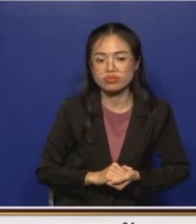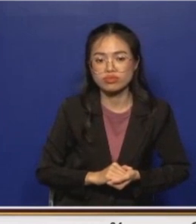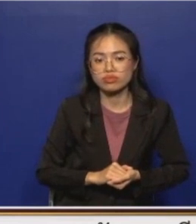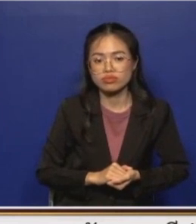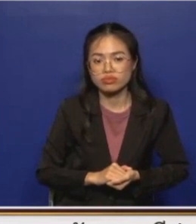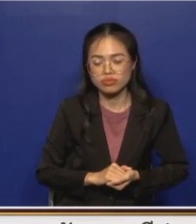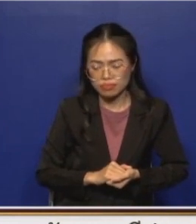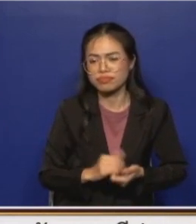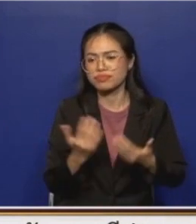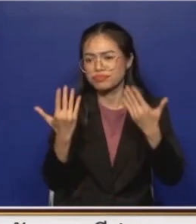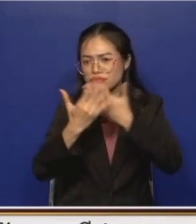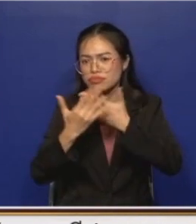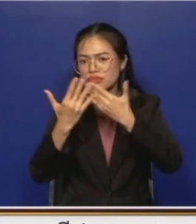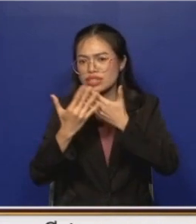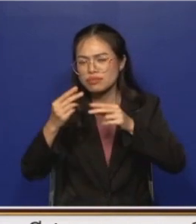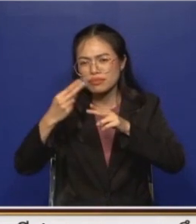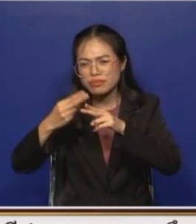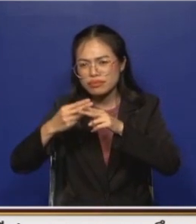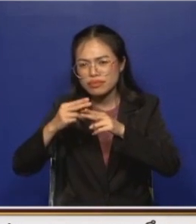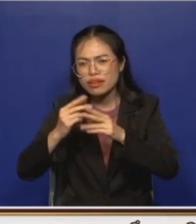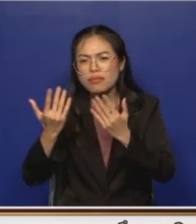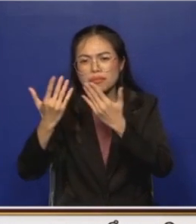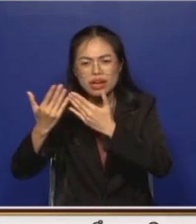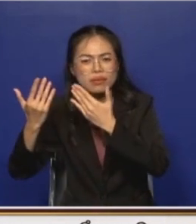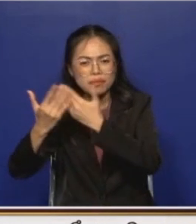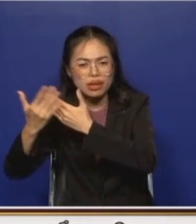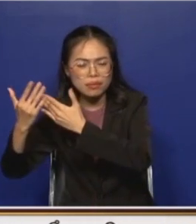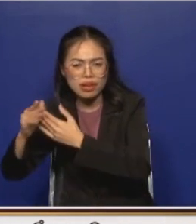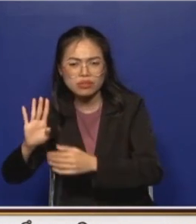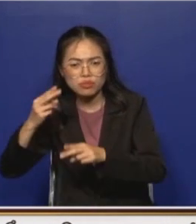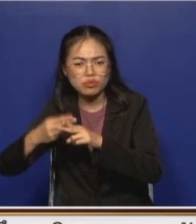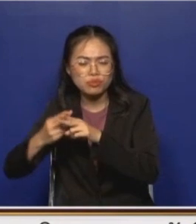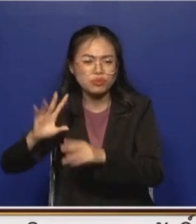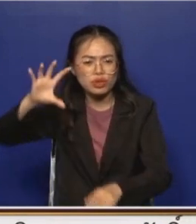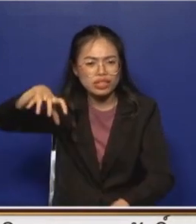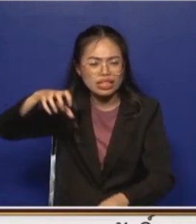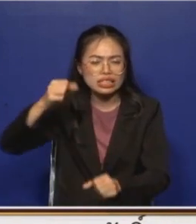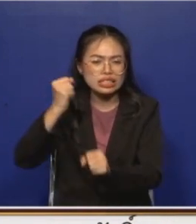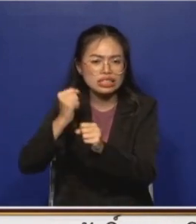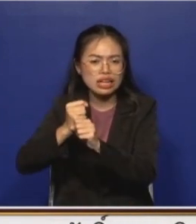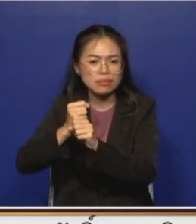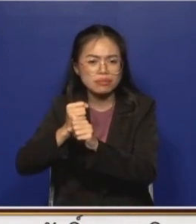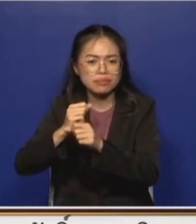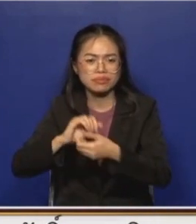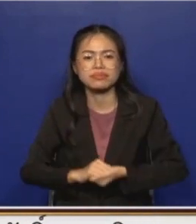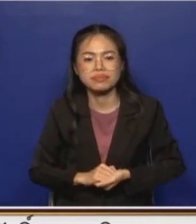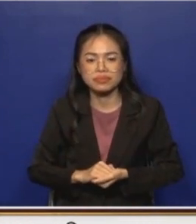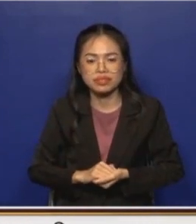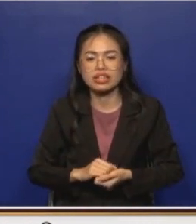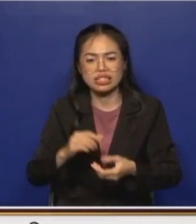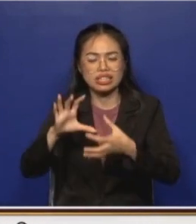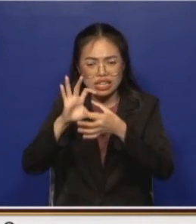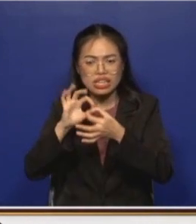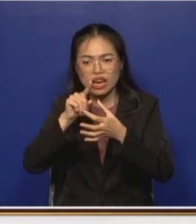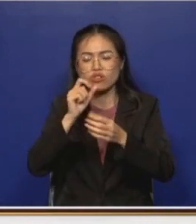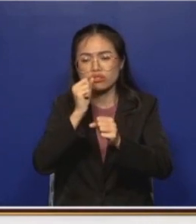ะมาอยู่ที่สีเขียวนี่ฮะบอกว่าเราจะได้ซิโนแวคผมไม่แน่ใจนะฮะตัวเลขข่าวเ